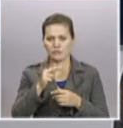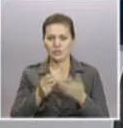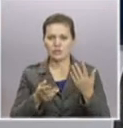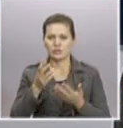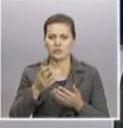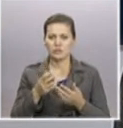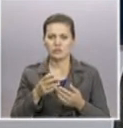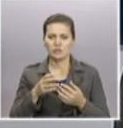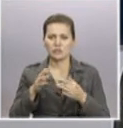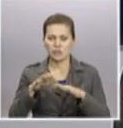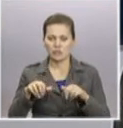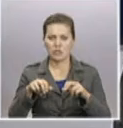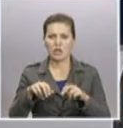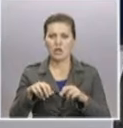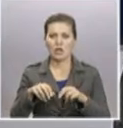Если